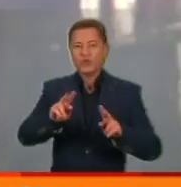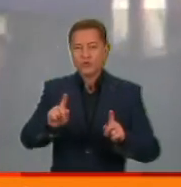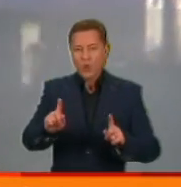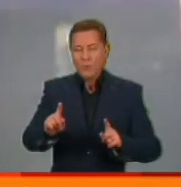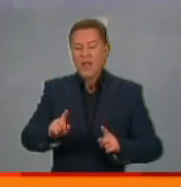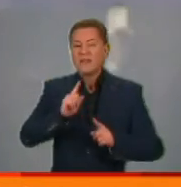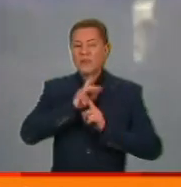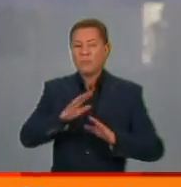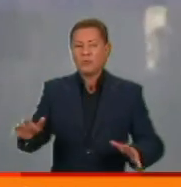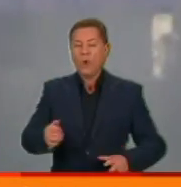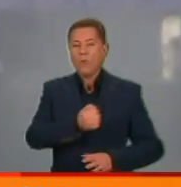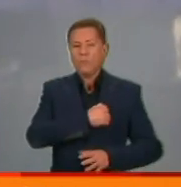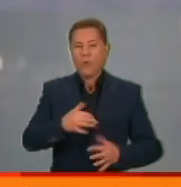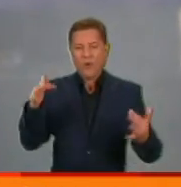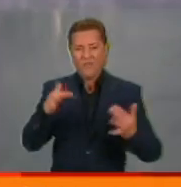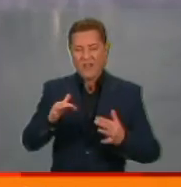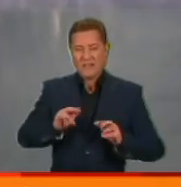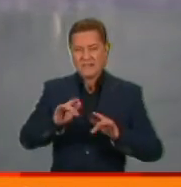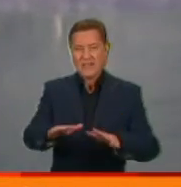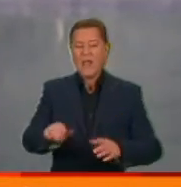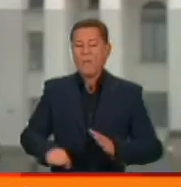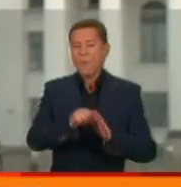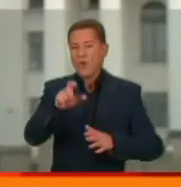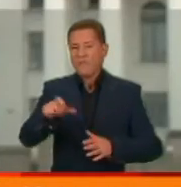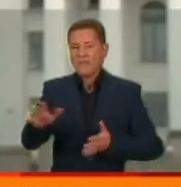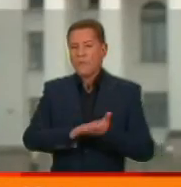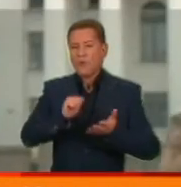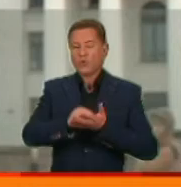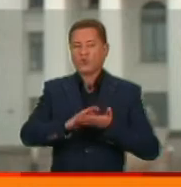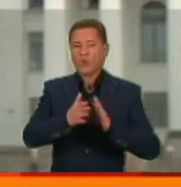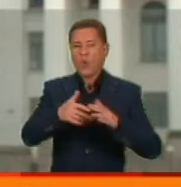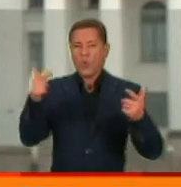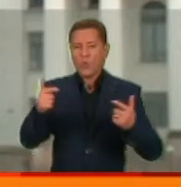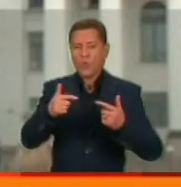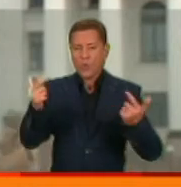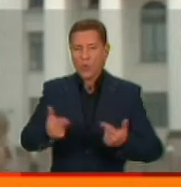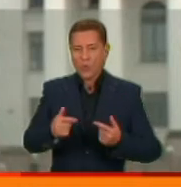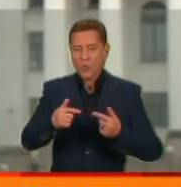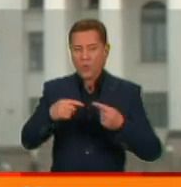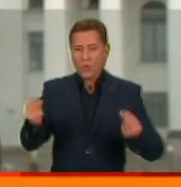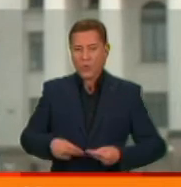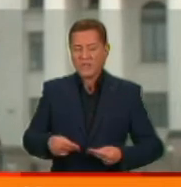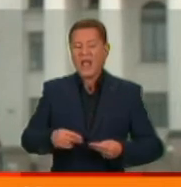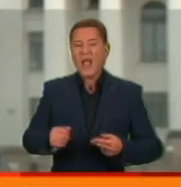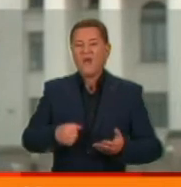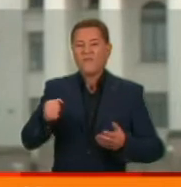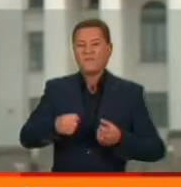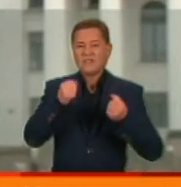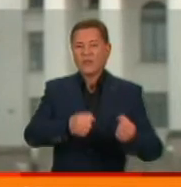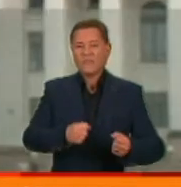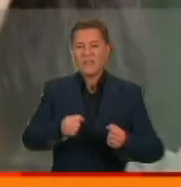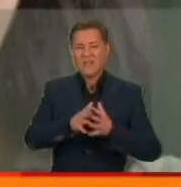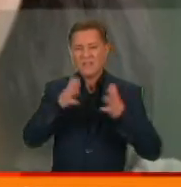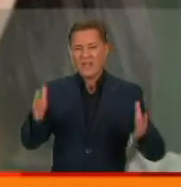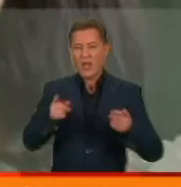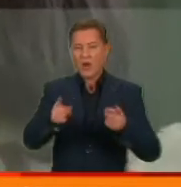зоні бойових дій. Втім, бойовики порушили всі угоди і встановили на ДФС великокаліберного кулемета, звідти й гатять.